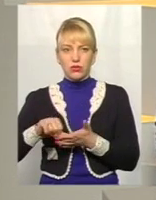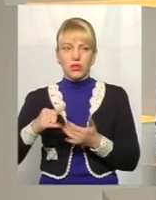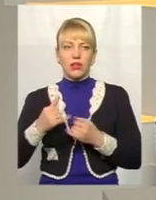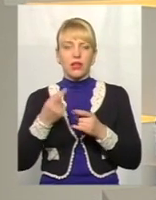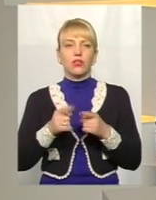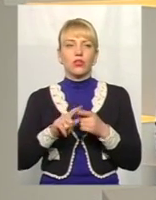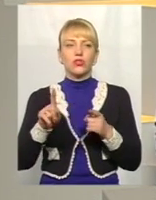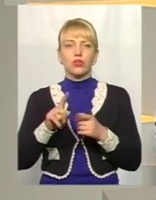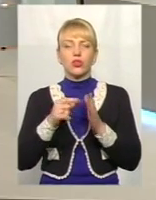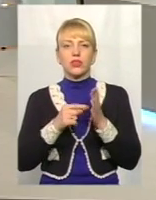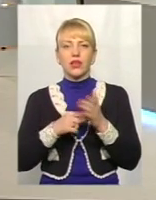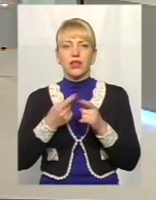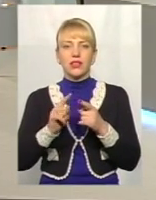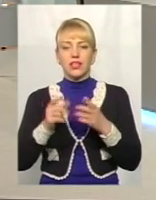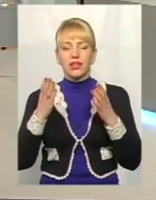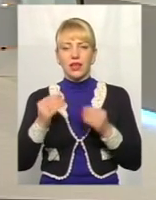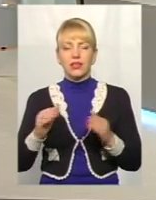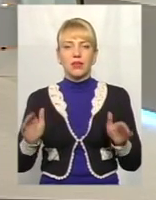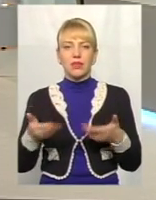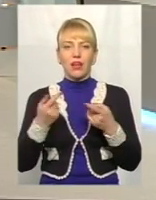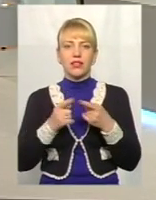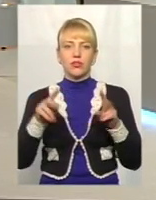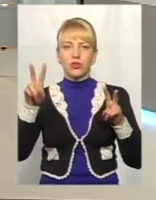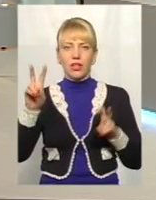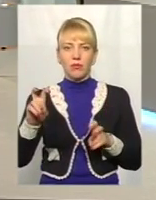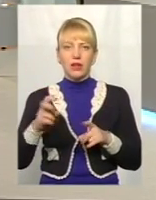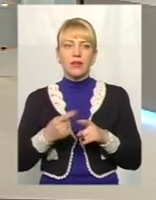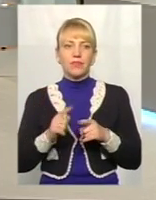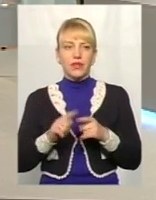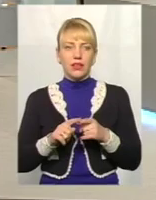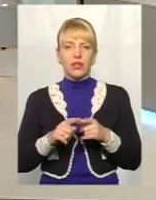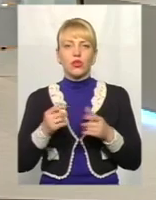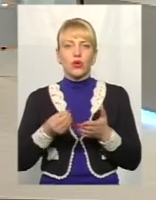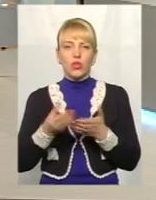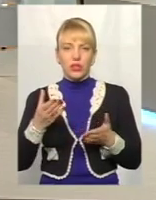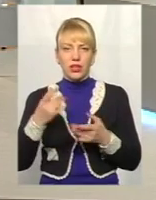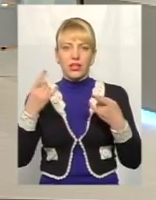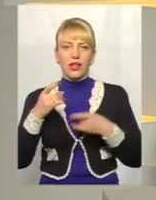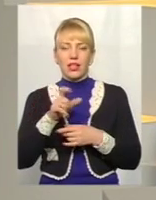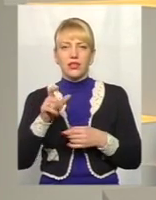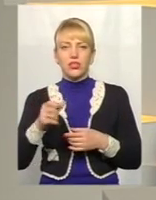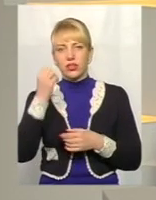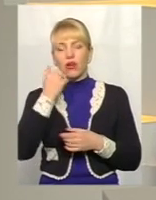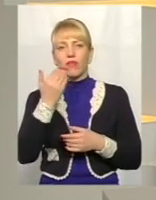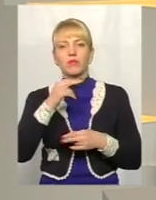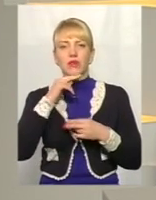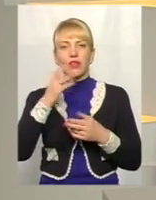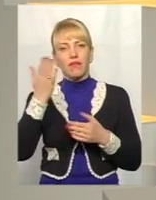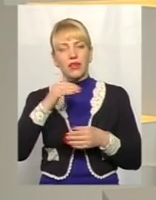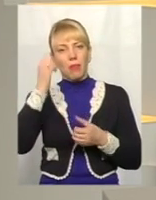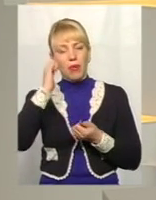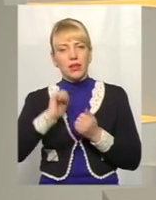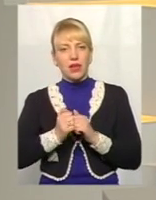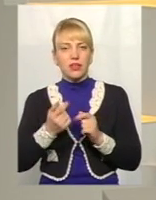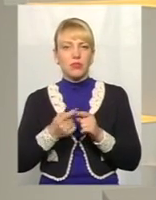того, що розділили з нами цей день і підняли цю тему. І, дорогі телеглядачі, дякуємо вам за увагу. І давайте пам'ятати,